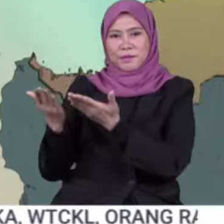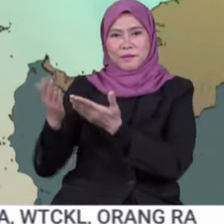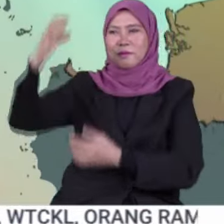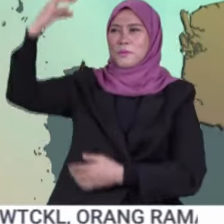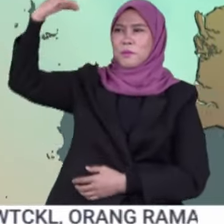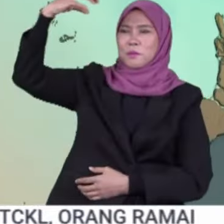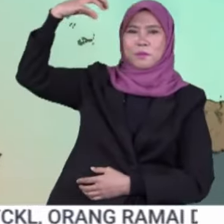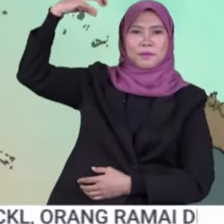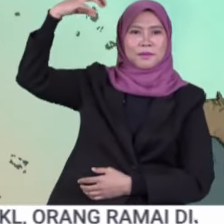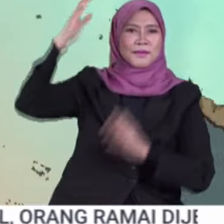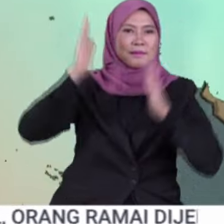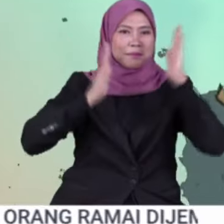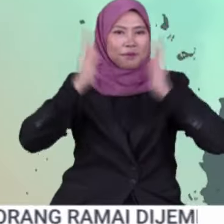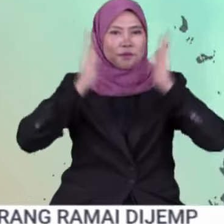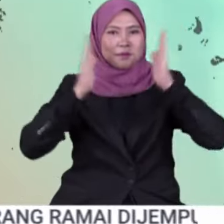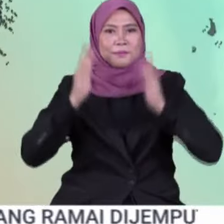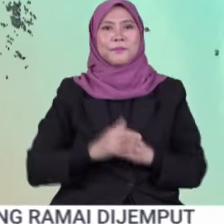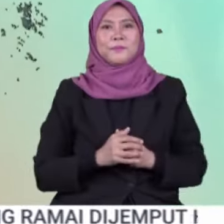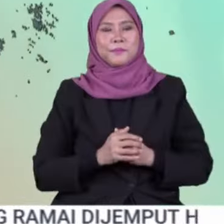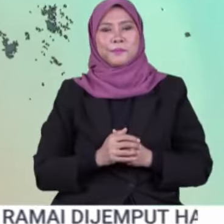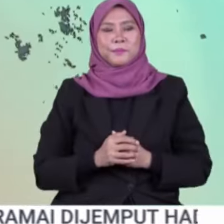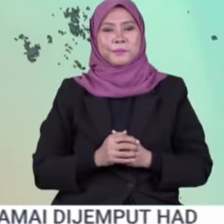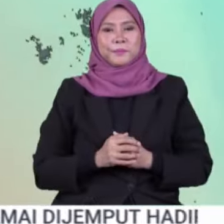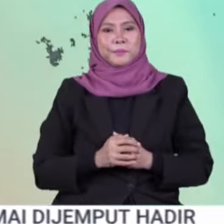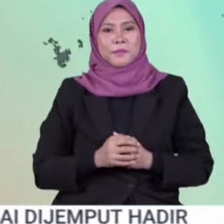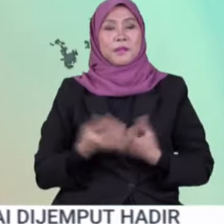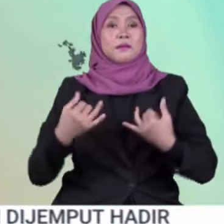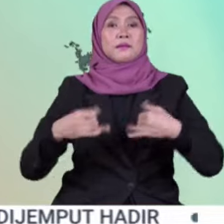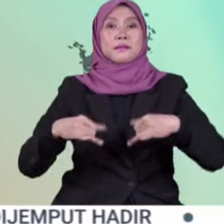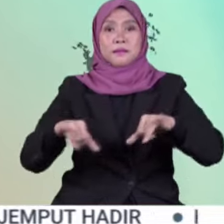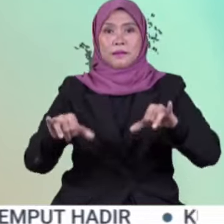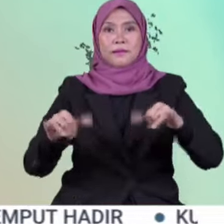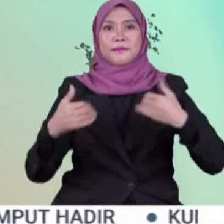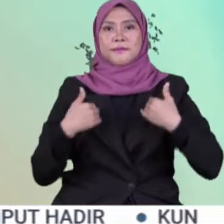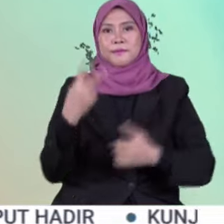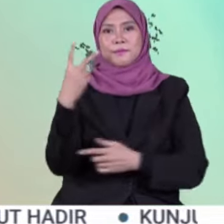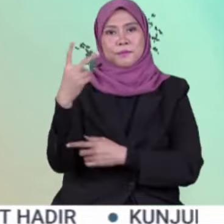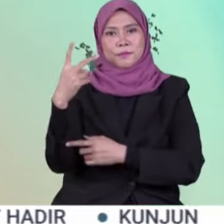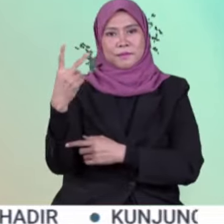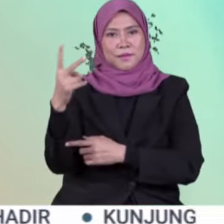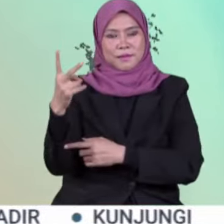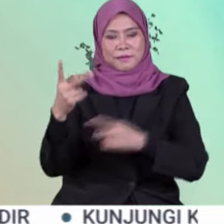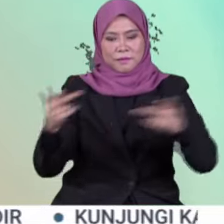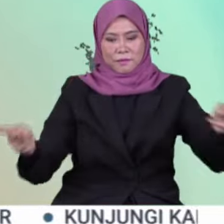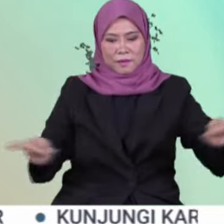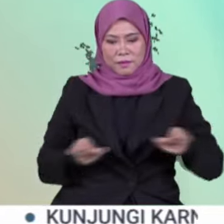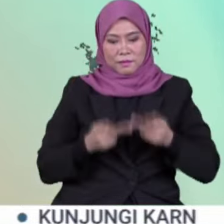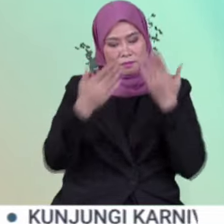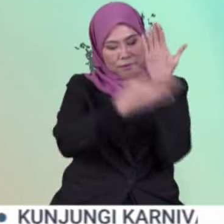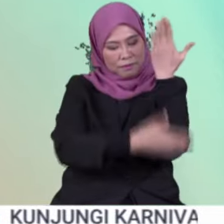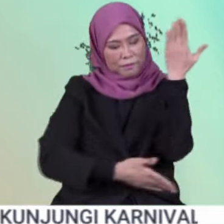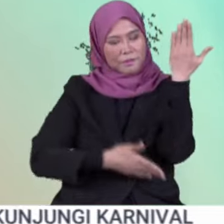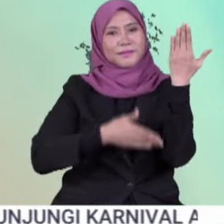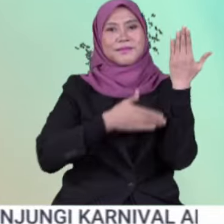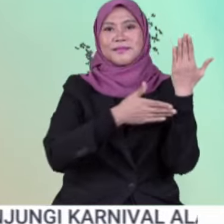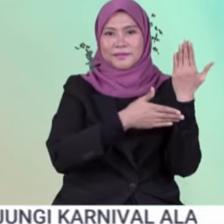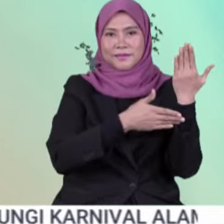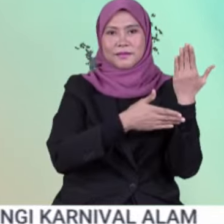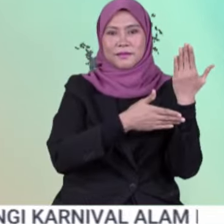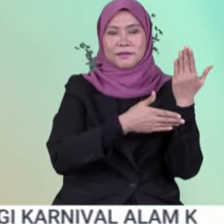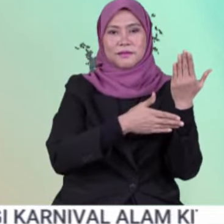panas di Malaysia. Baiklah, buat masa ini masih lagi terdapat 12 kawasan di semenanjung Malaysia yang masih lagi